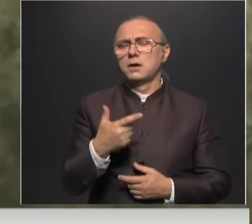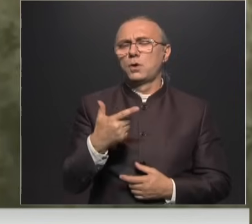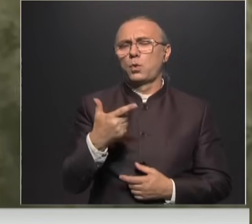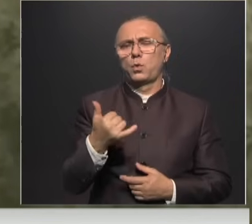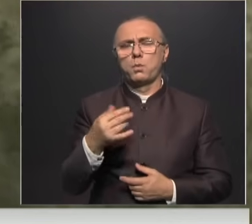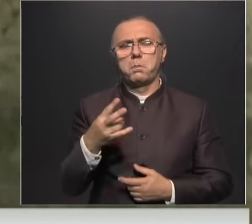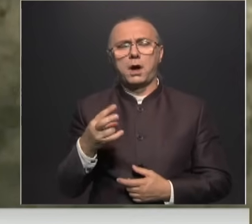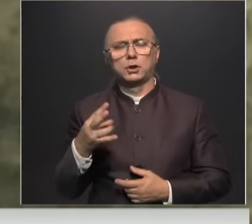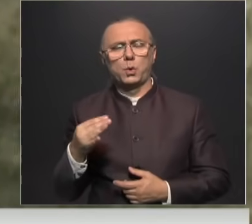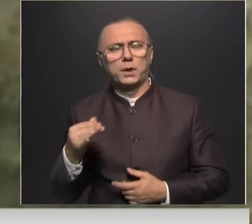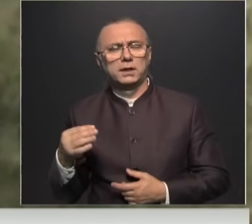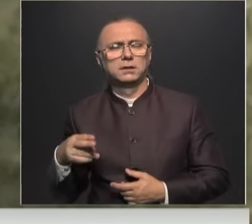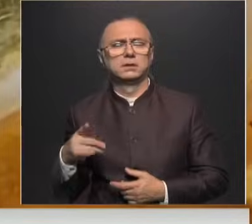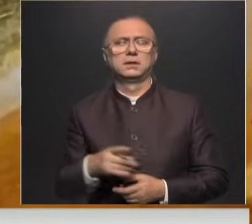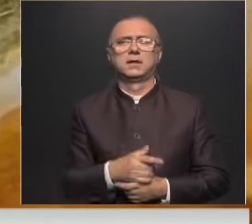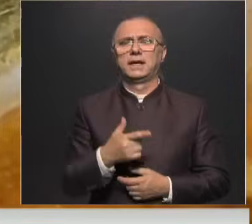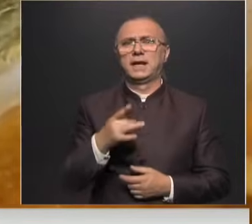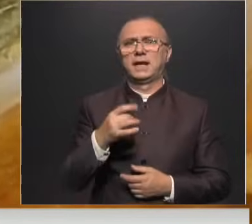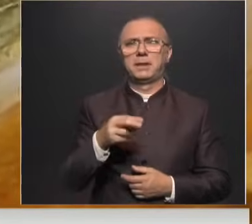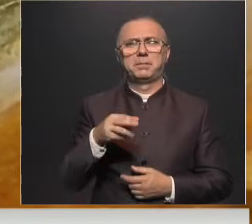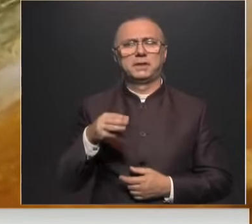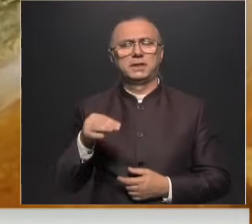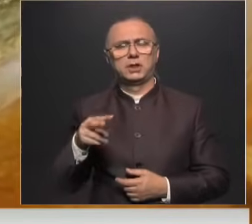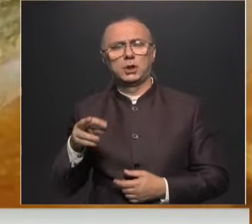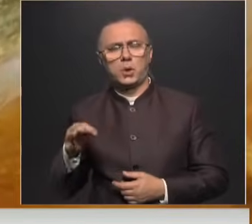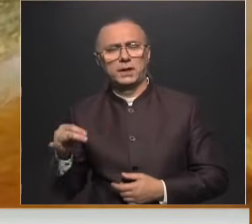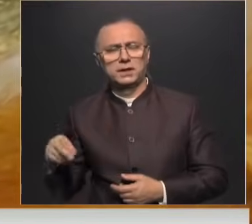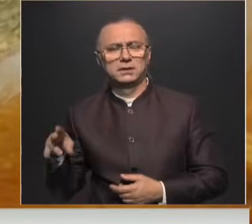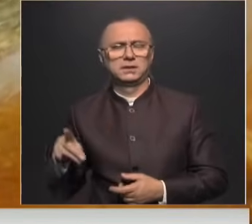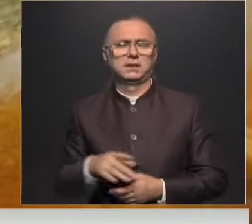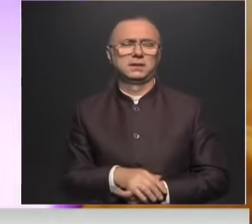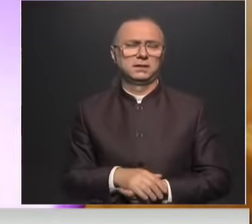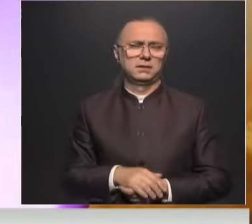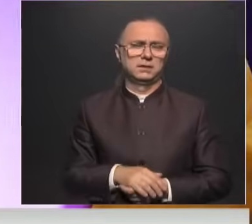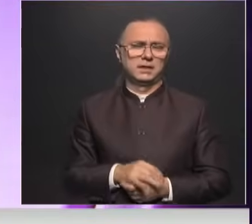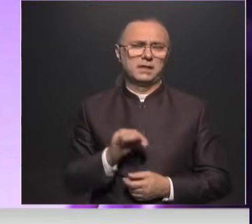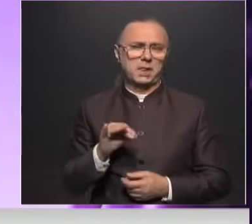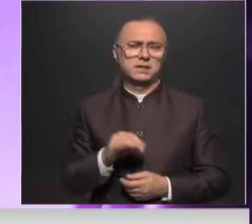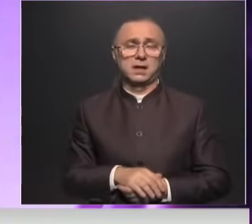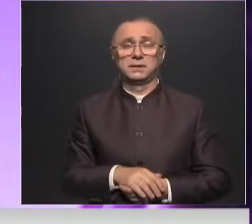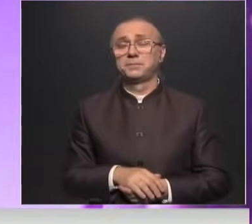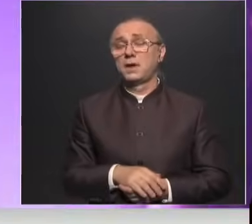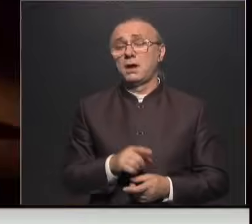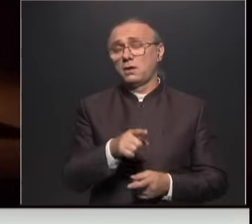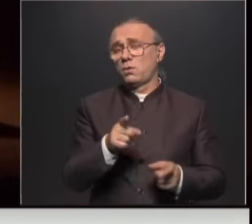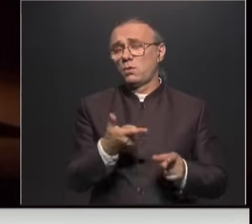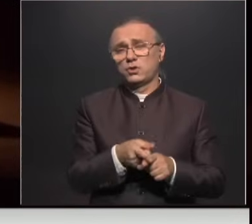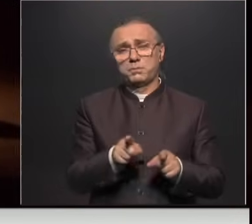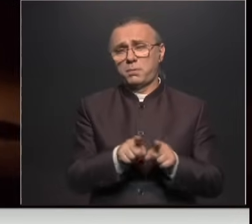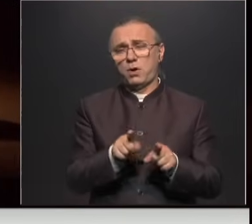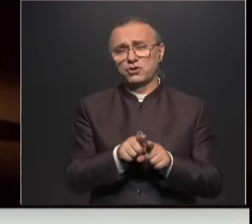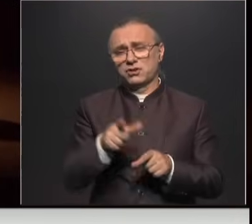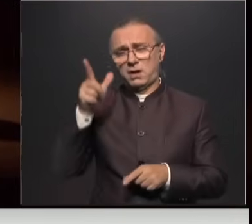гуманоидами или рептилоидами. Их внешний вид зачастую соответствует виду бесов.